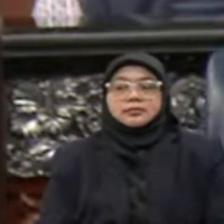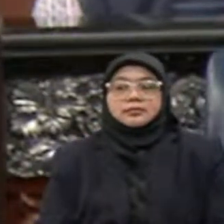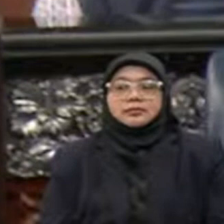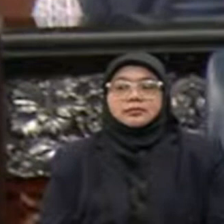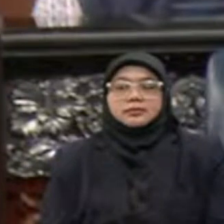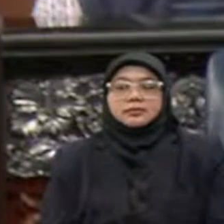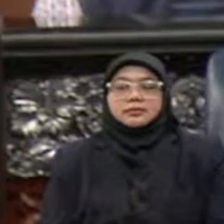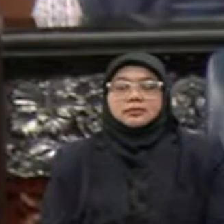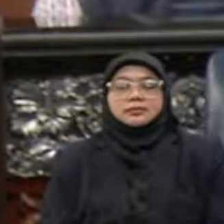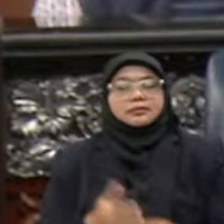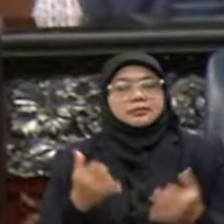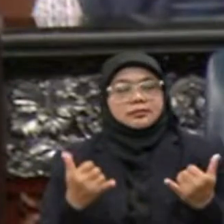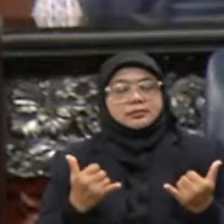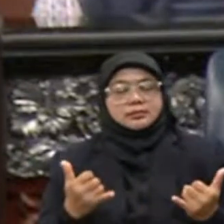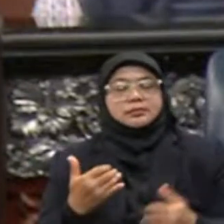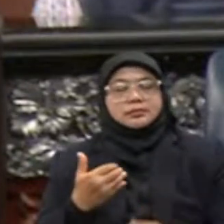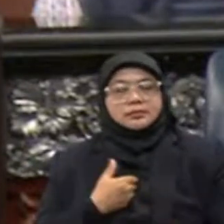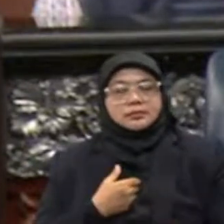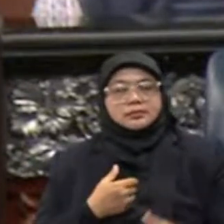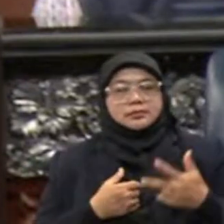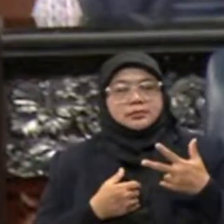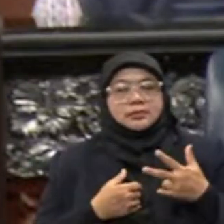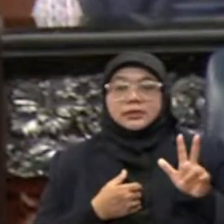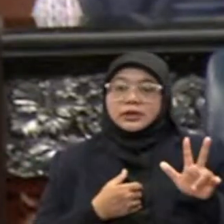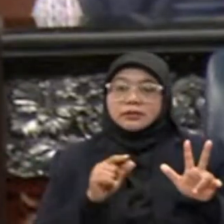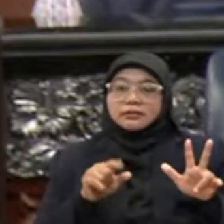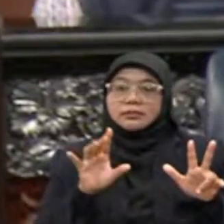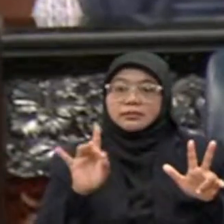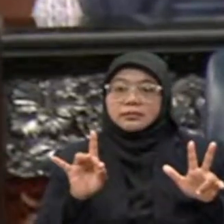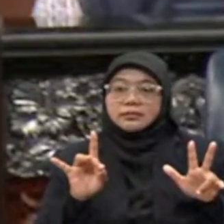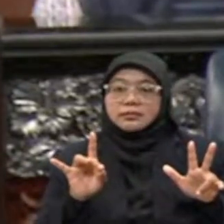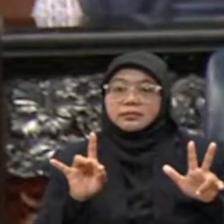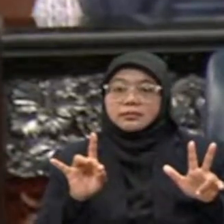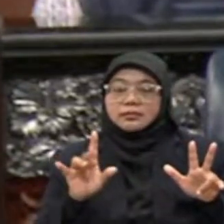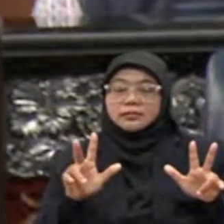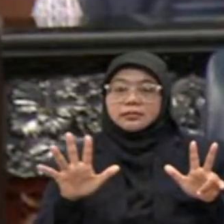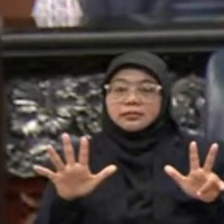ini ada tiga populehan 835